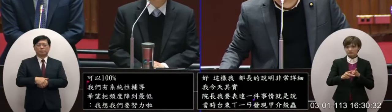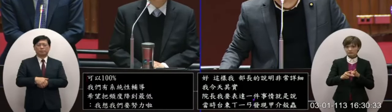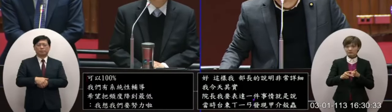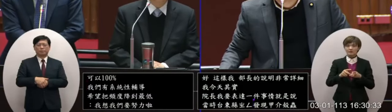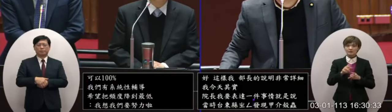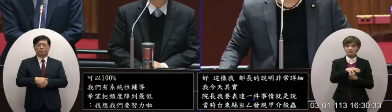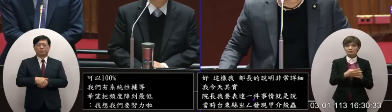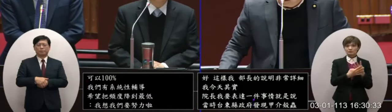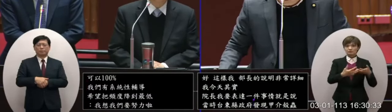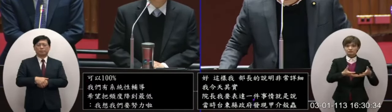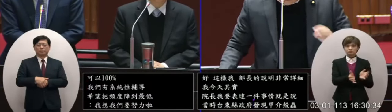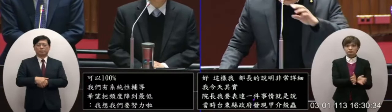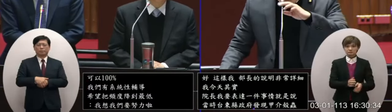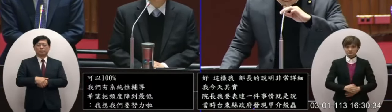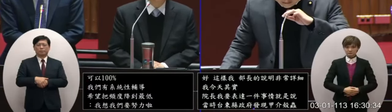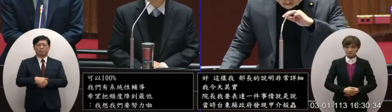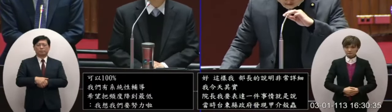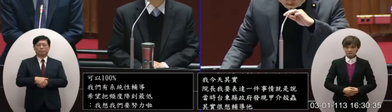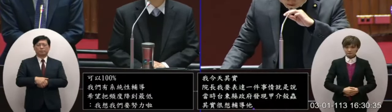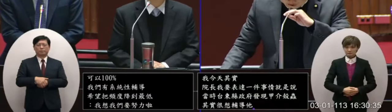的农业部，那